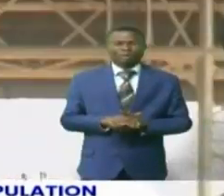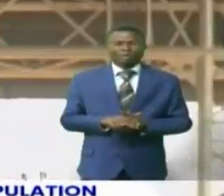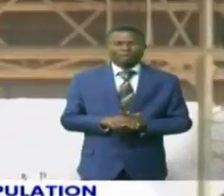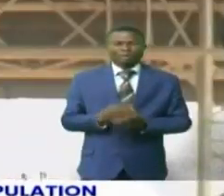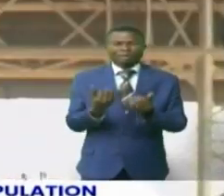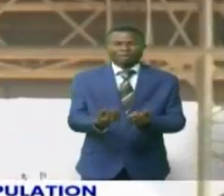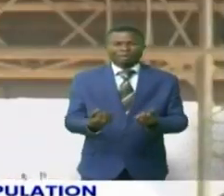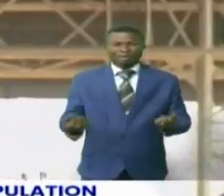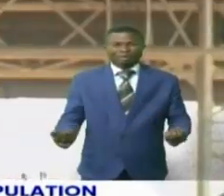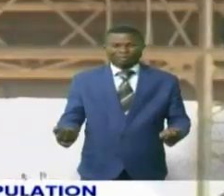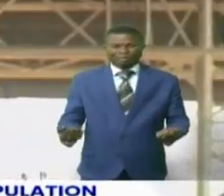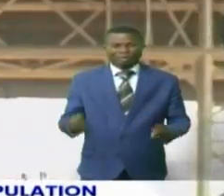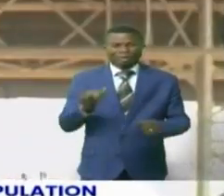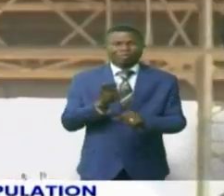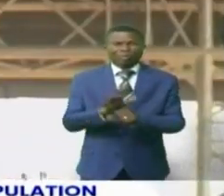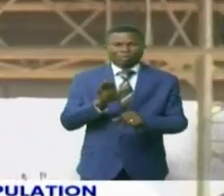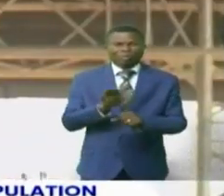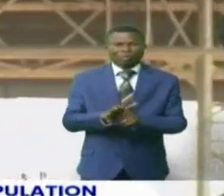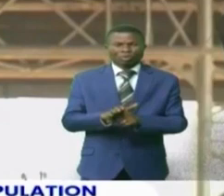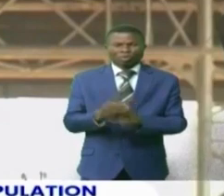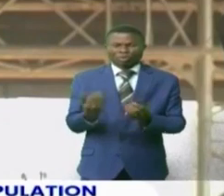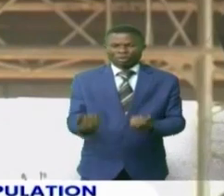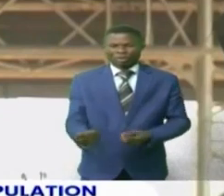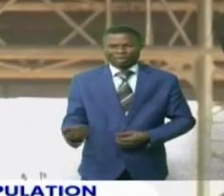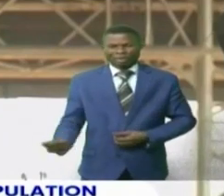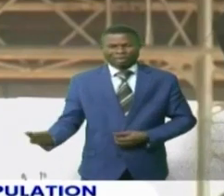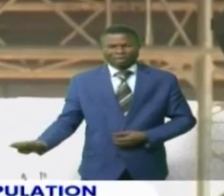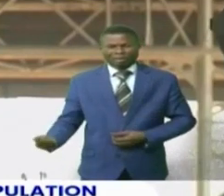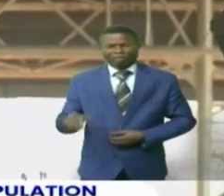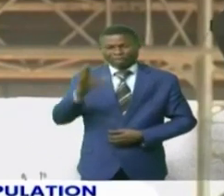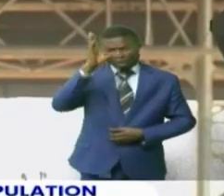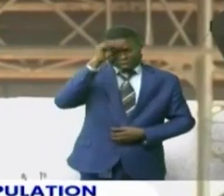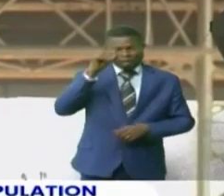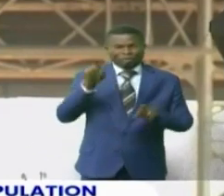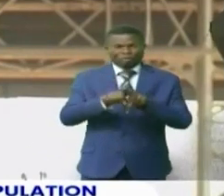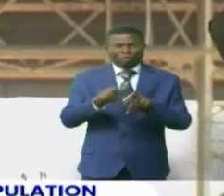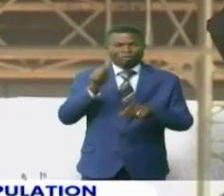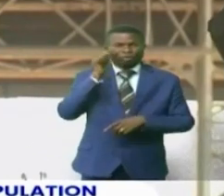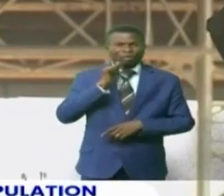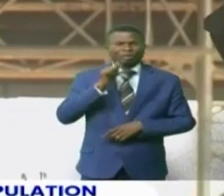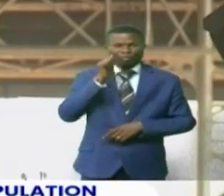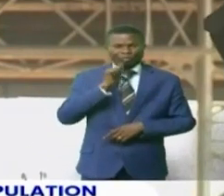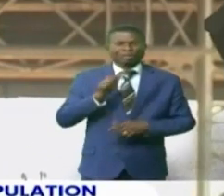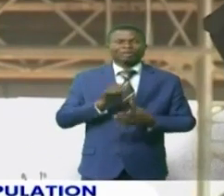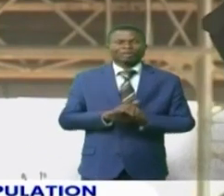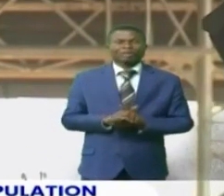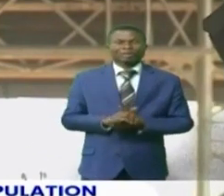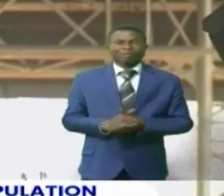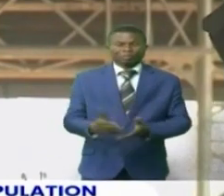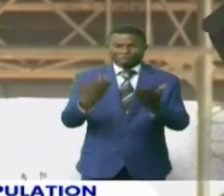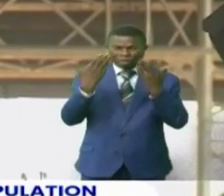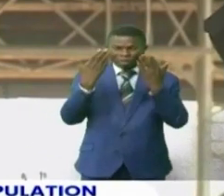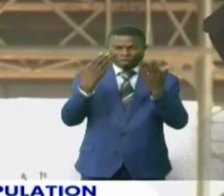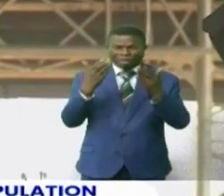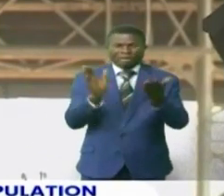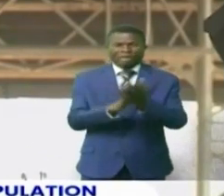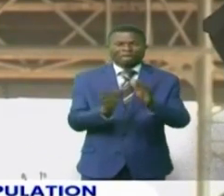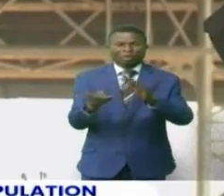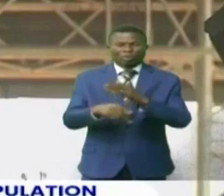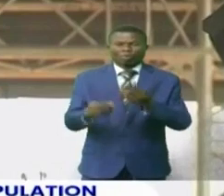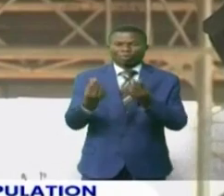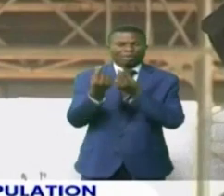bana na biso ebele bana ya mike ya basi pe mibali bakomi kotanga kelasi